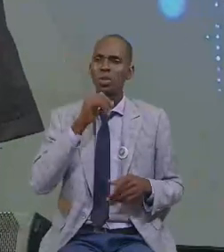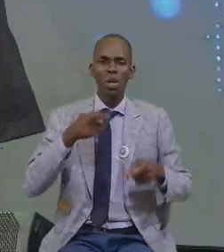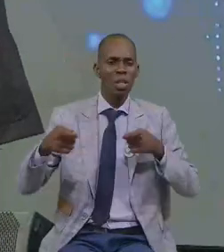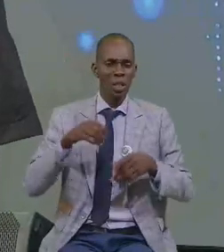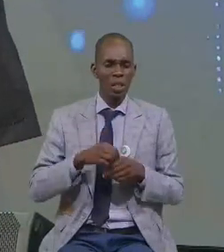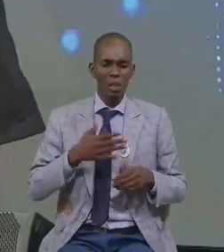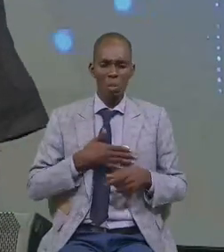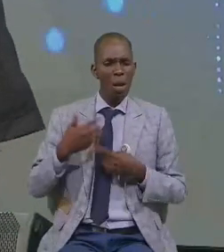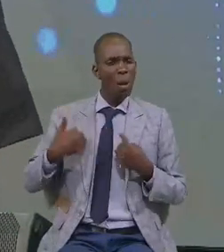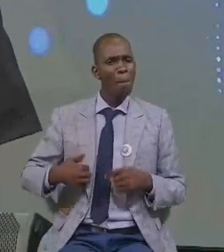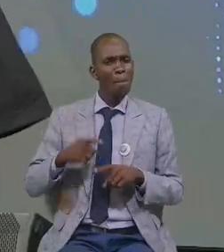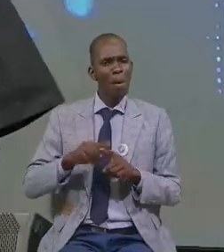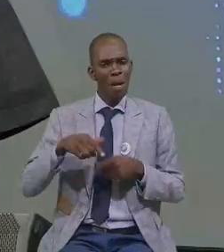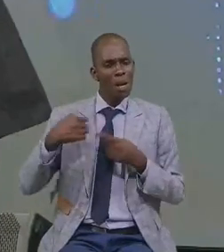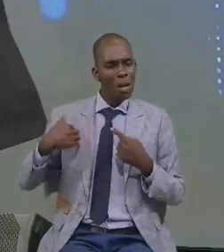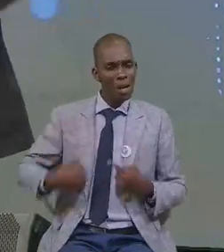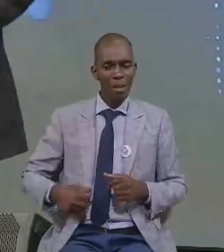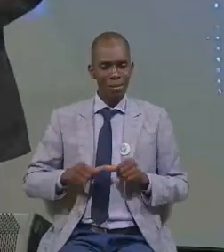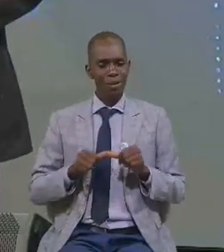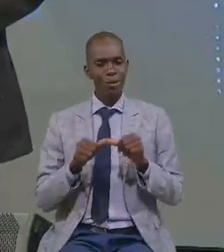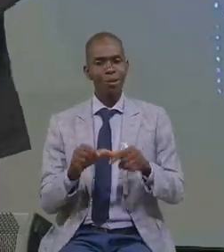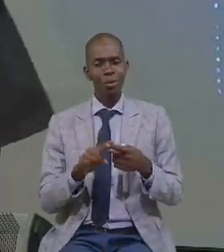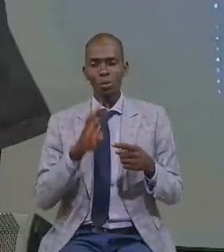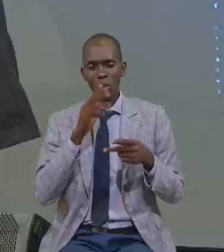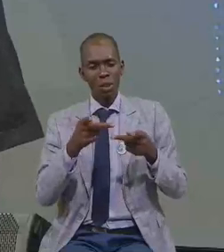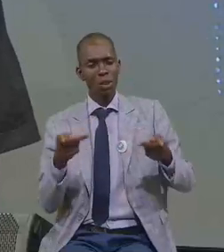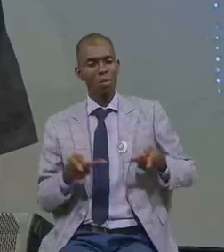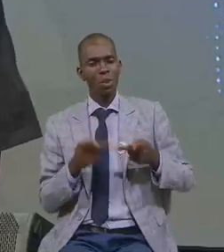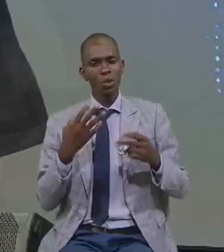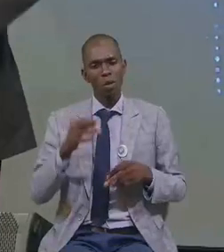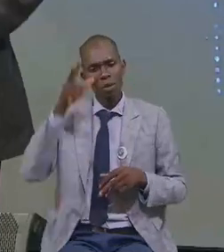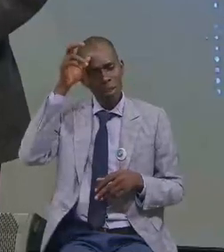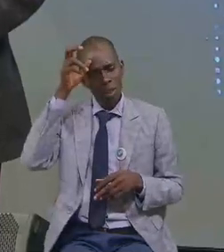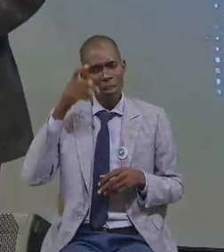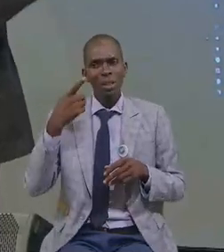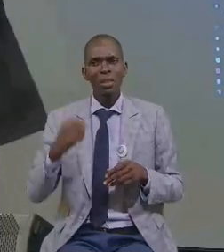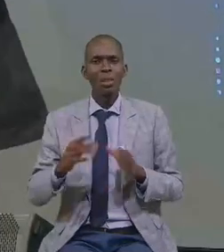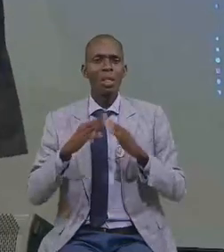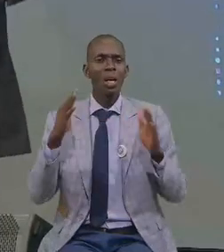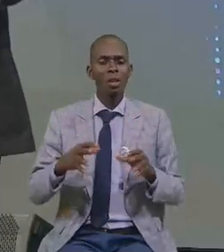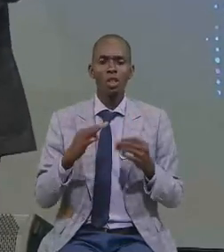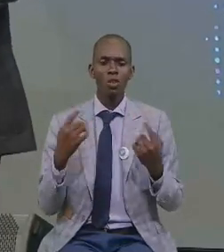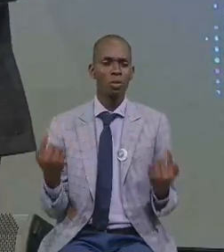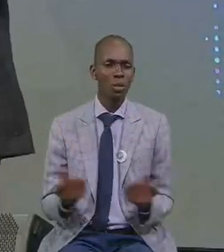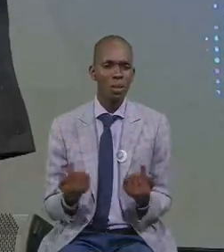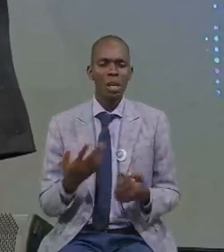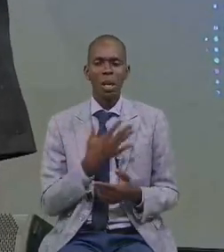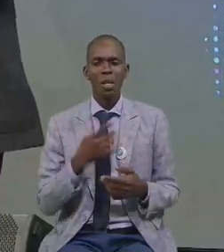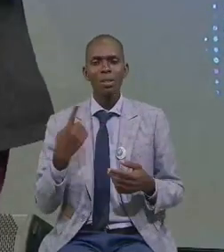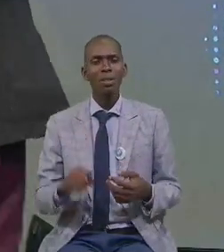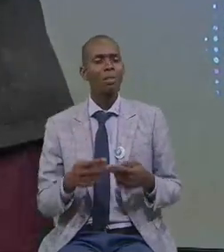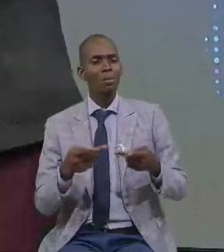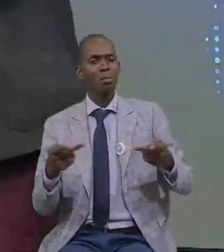cœur demeure le trône de Satan. Le trône du péché, le